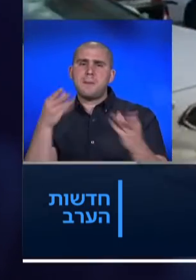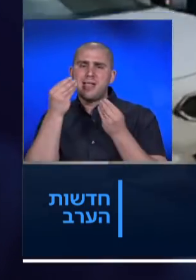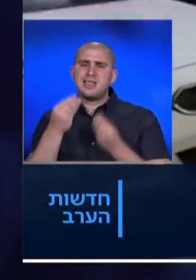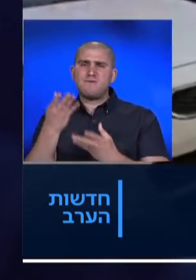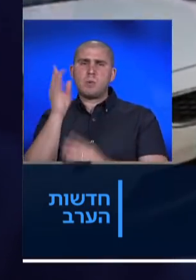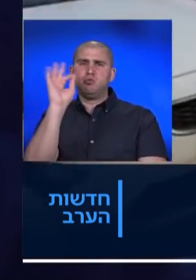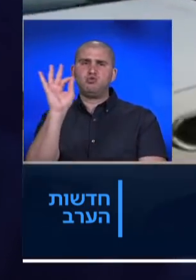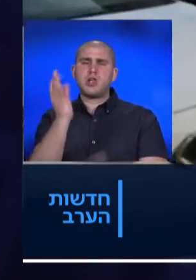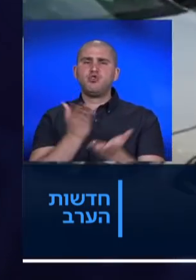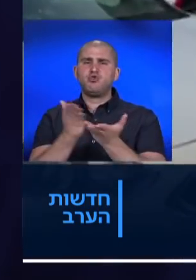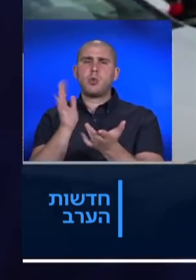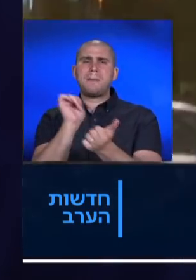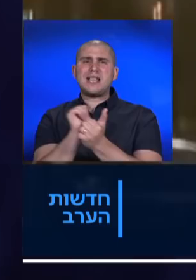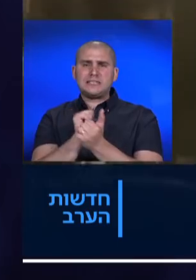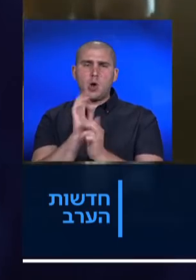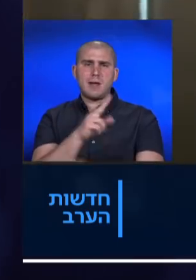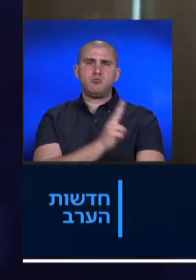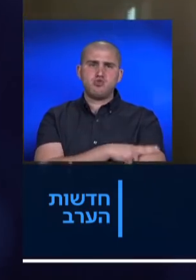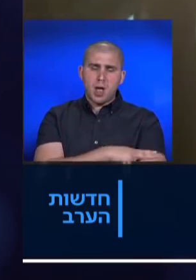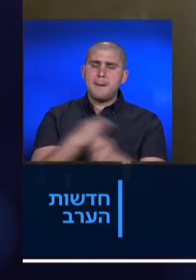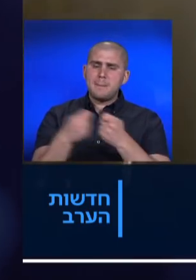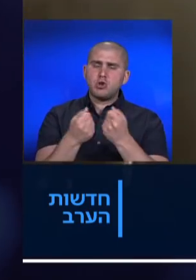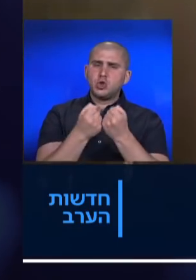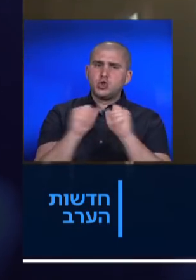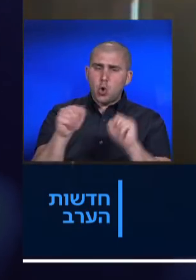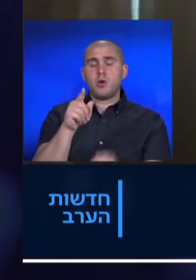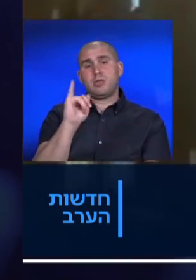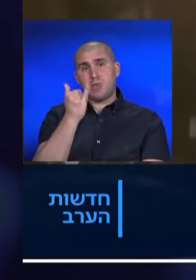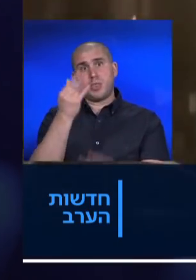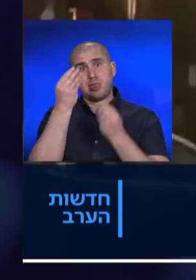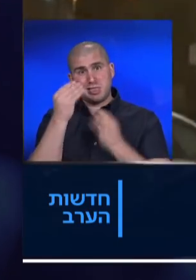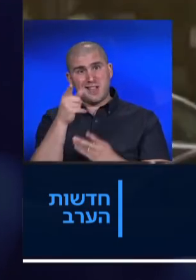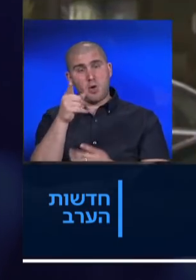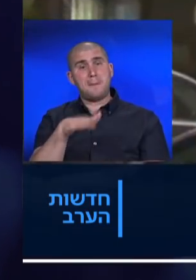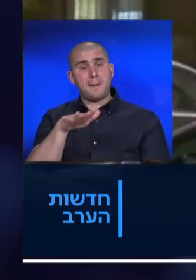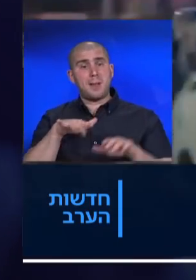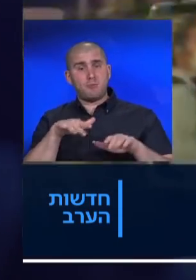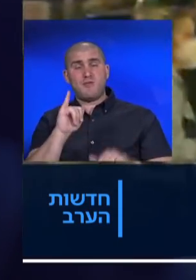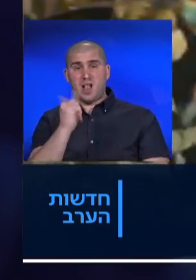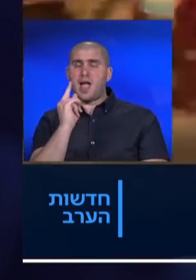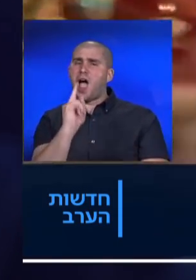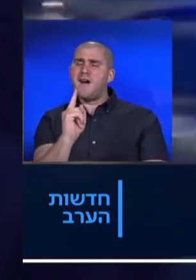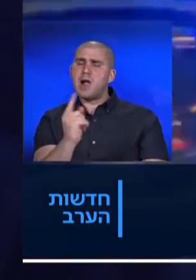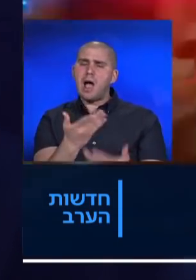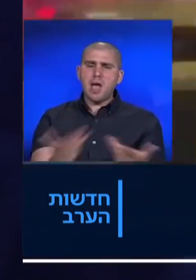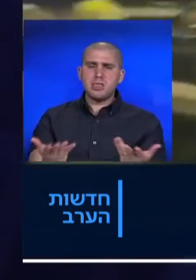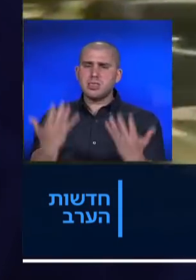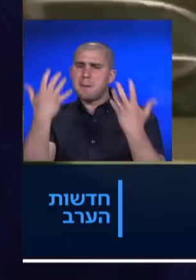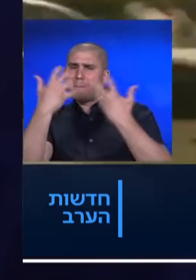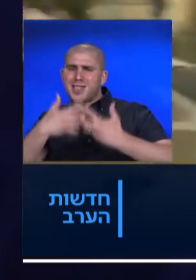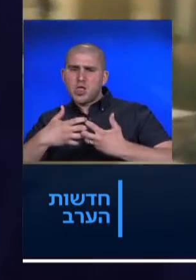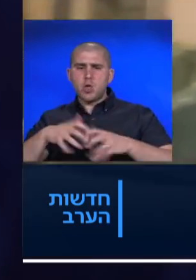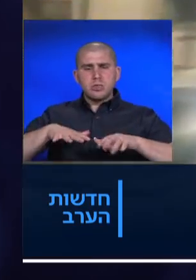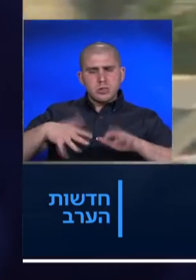הסוהר למשטרה לגבי השחרור שלו. זה נכון שהדיווח עבר במערכת הממוחשבת, אבל לא היה איזשהו מנגנון אפקטיבי שדאג